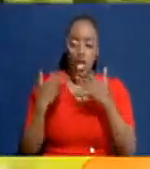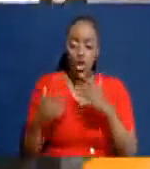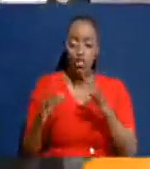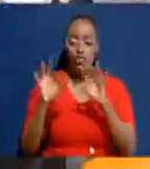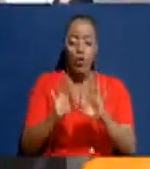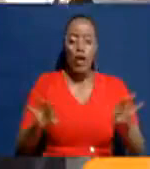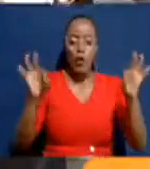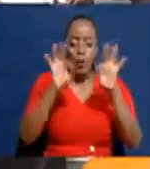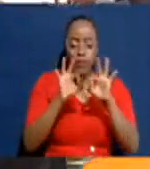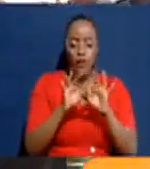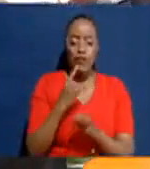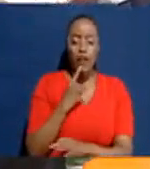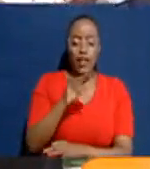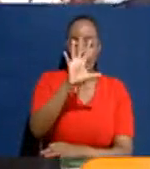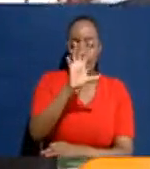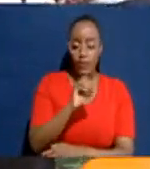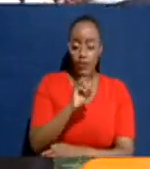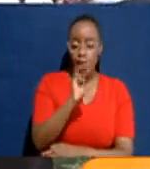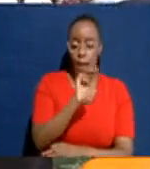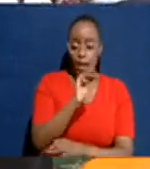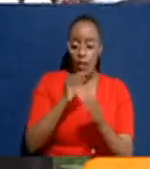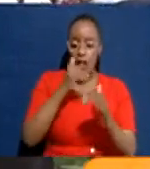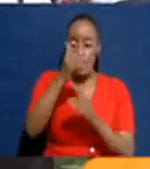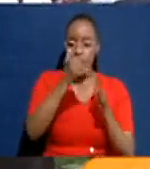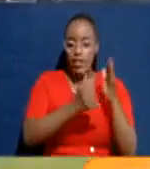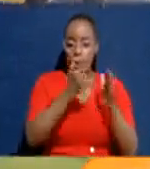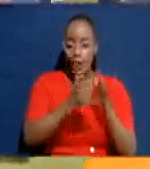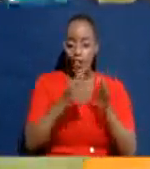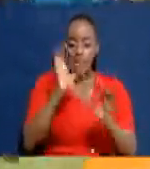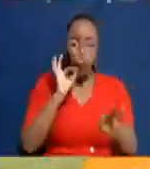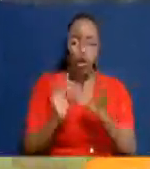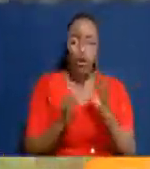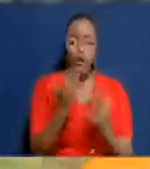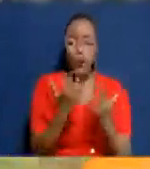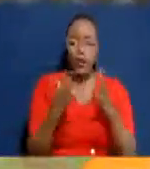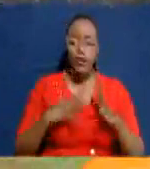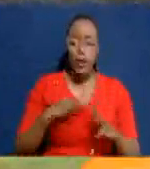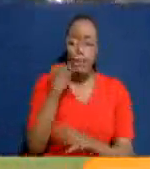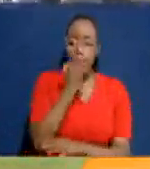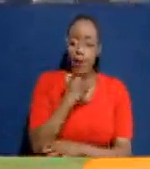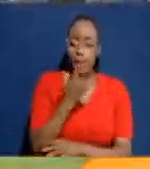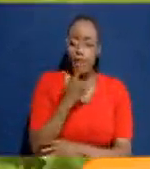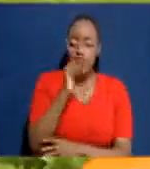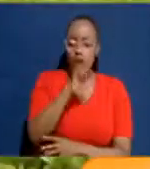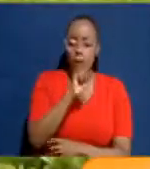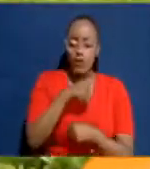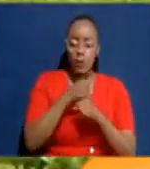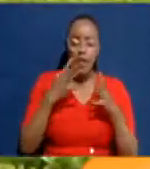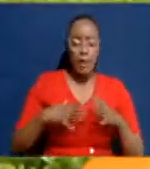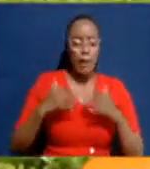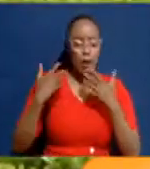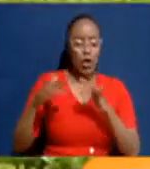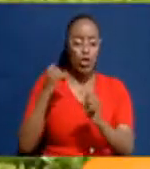cha shilingi milioni 150 baada ya mashine hizo kuteketezwa na watu waliodai ingewakosesha wengi